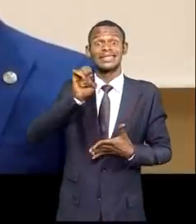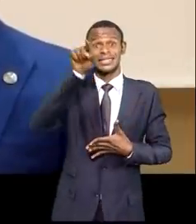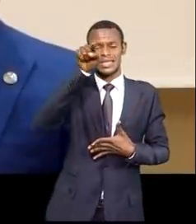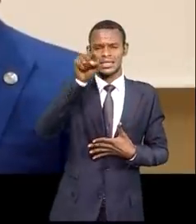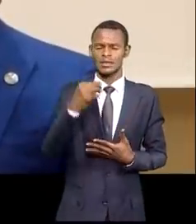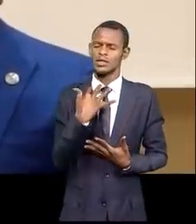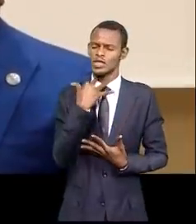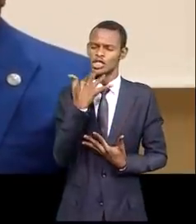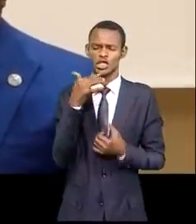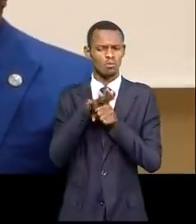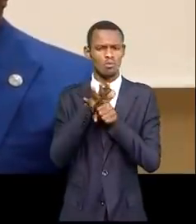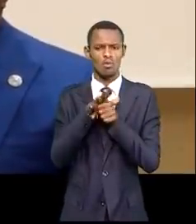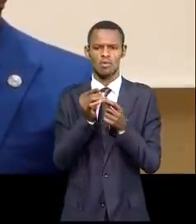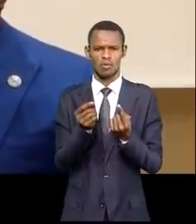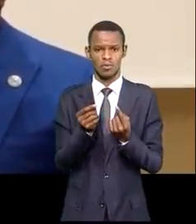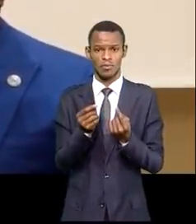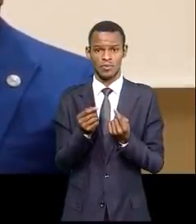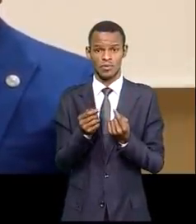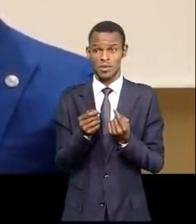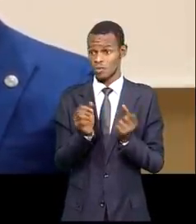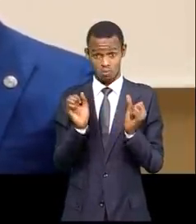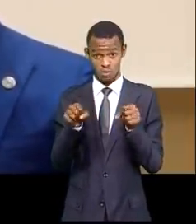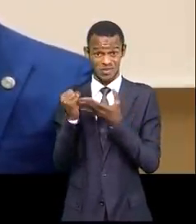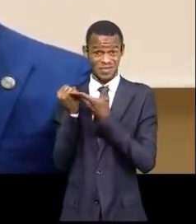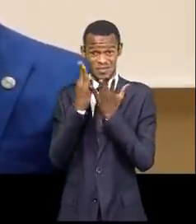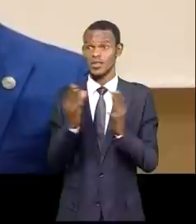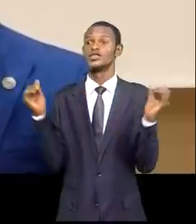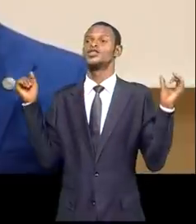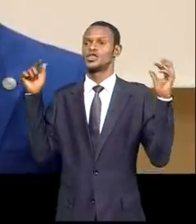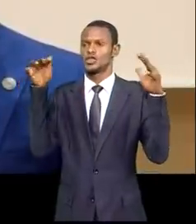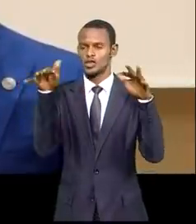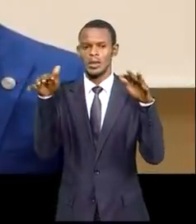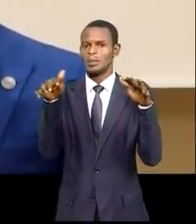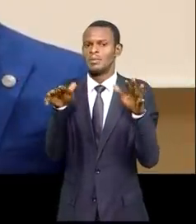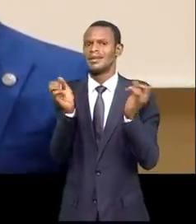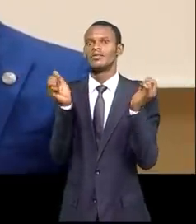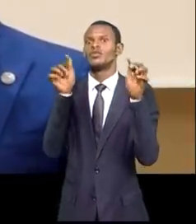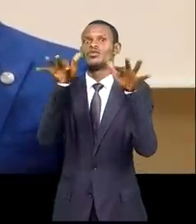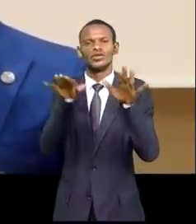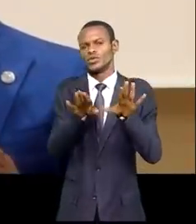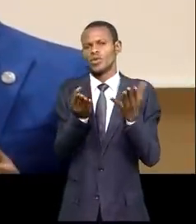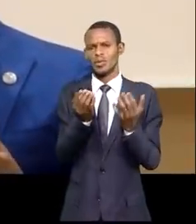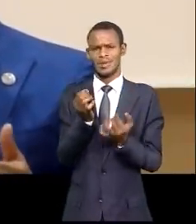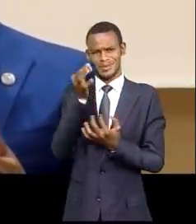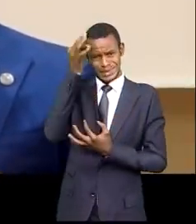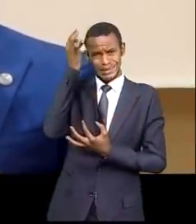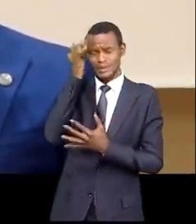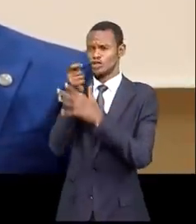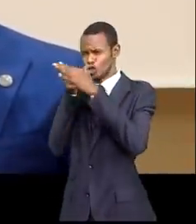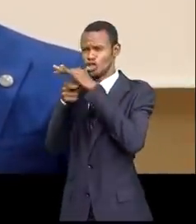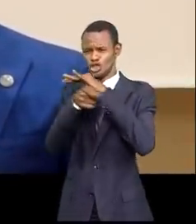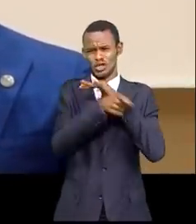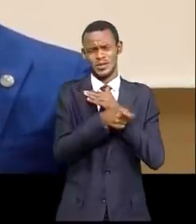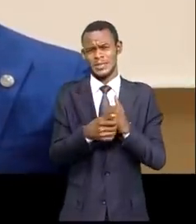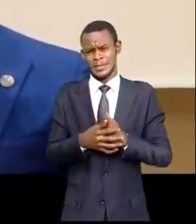des régions qui peuvent susciter cet intérêt des investisseurs et qui en ce moment est la proie